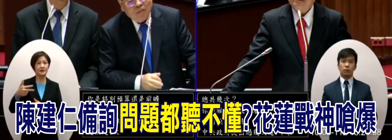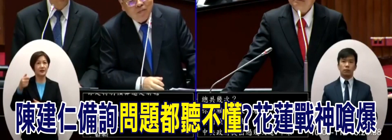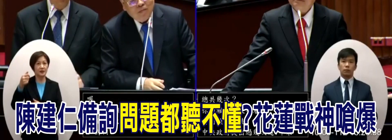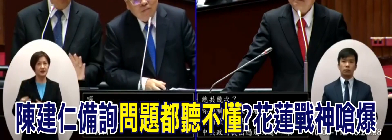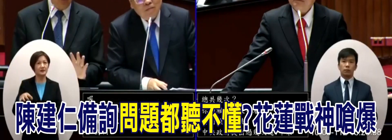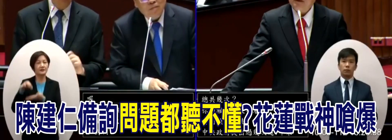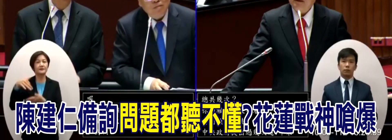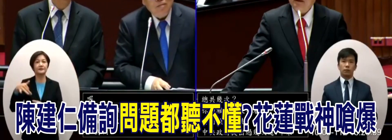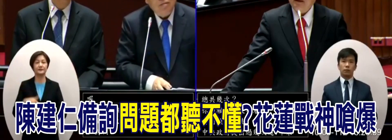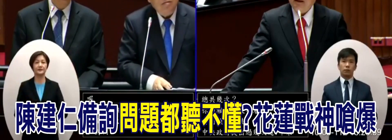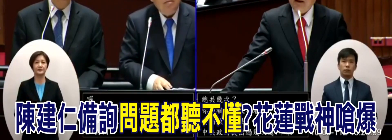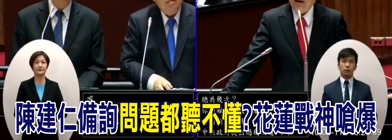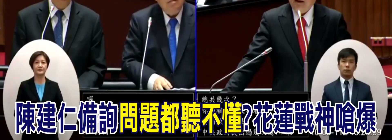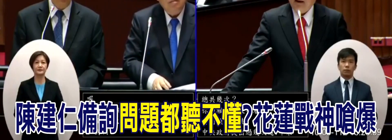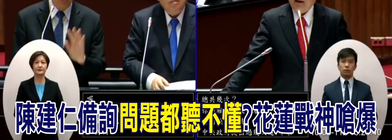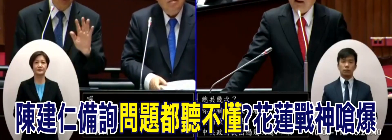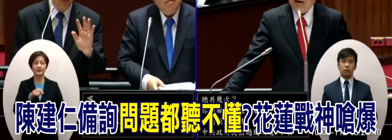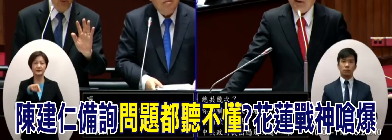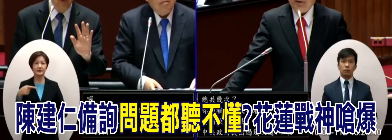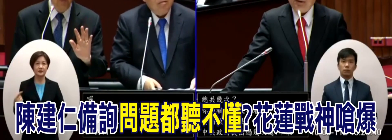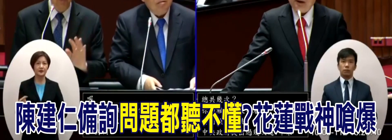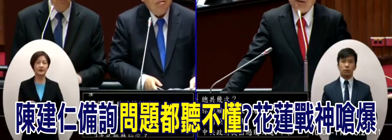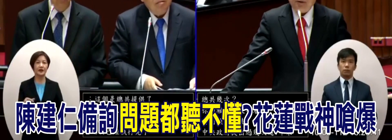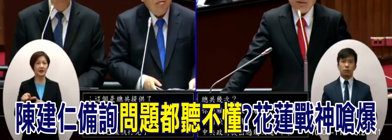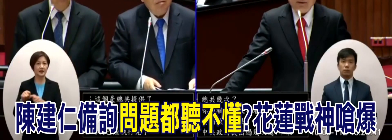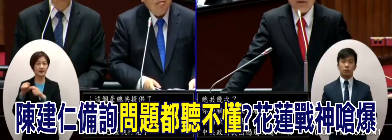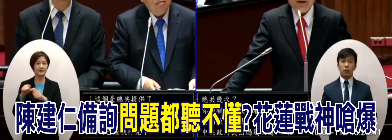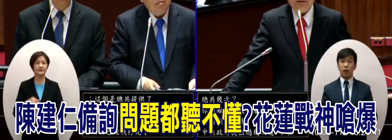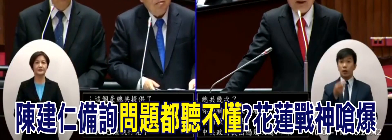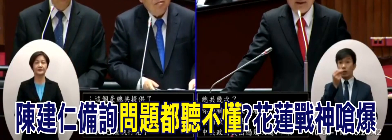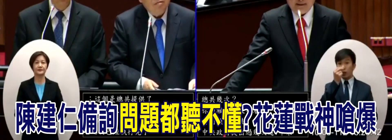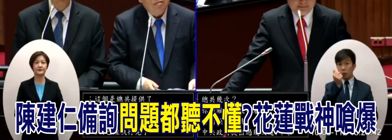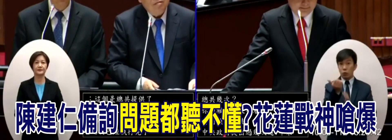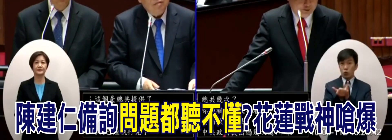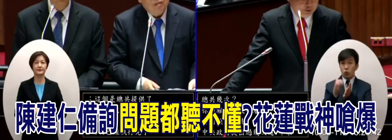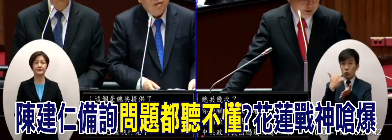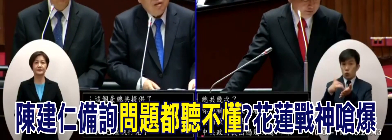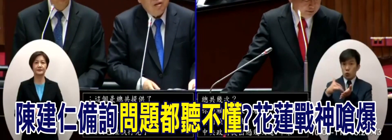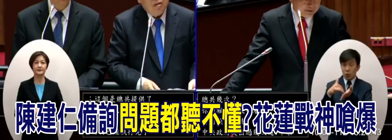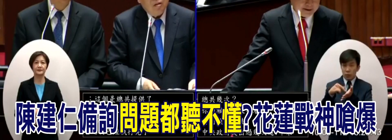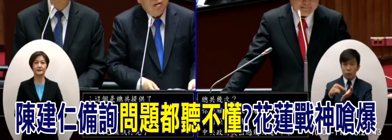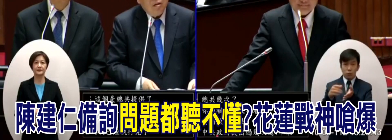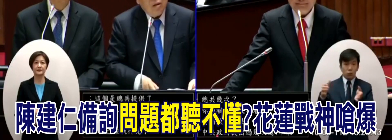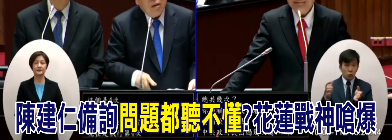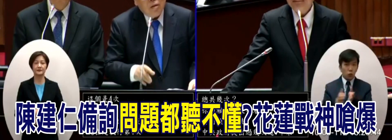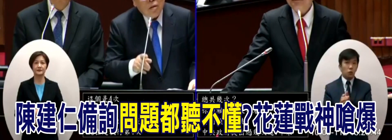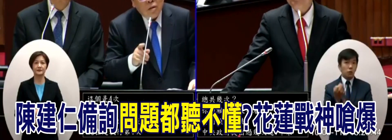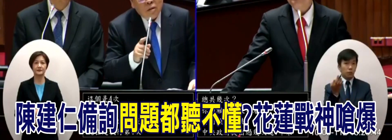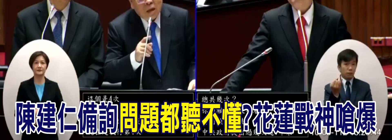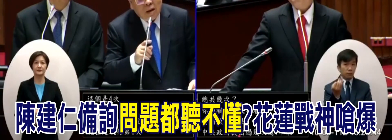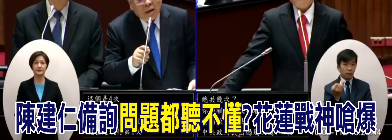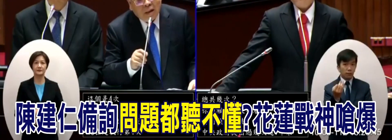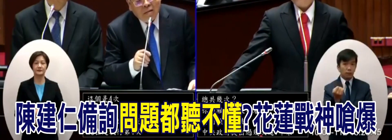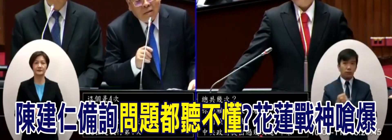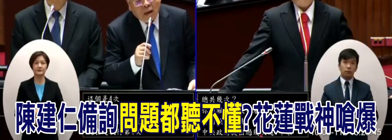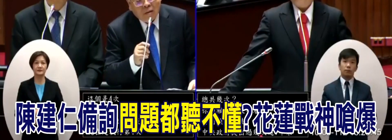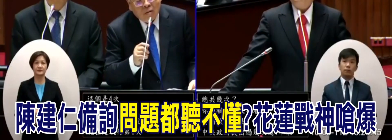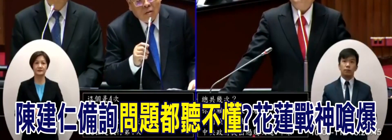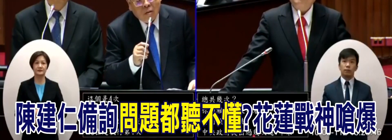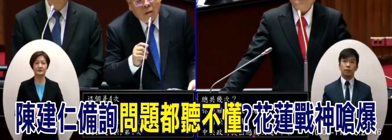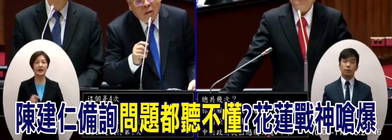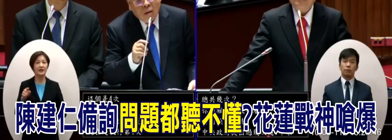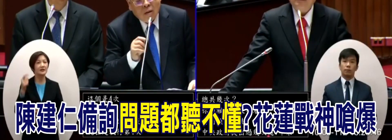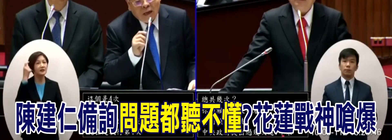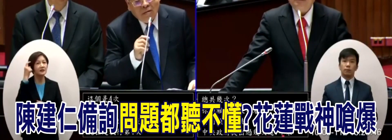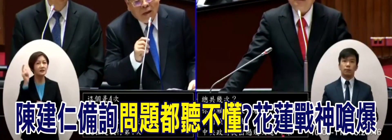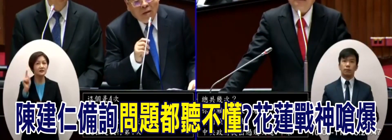提。 但是可能是要进入第五期前瞻的部分。 特别预算总共提了多少钱？预算数是多少？ 您是讲